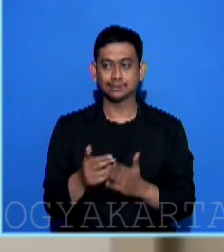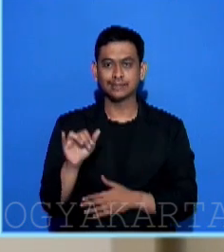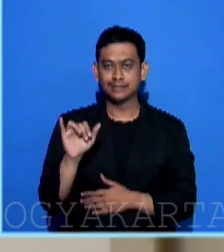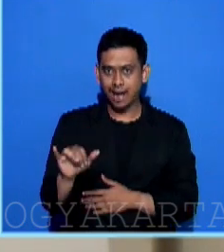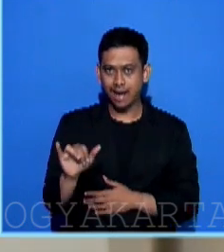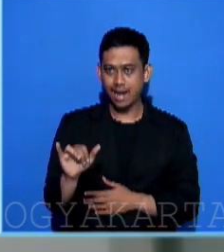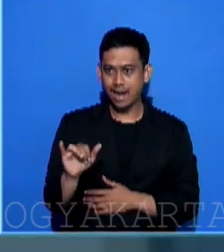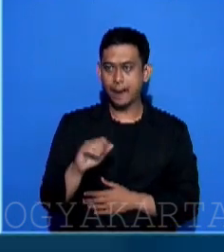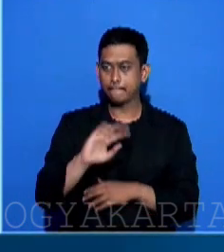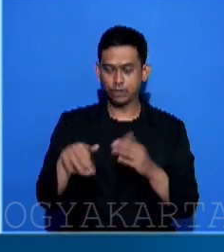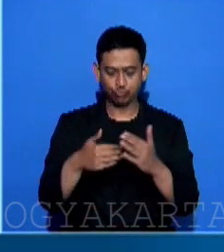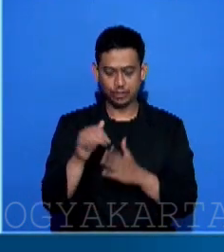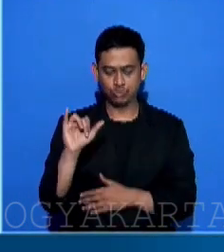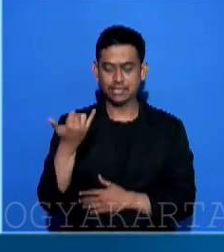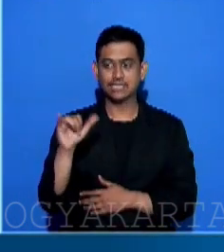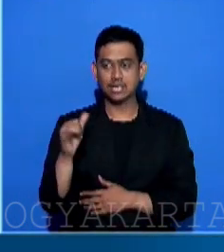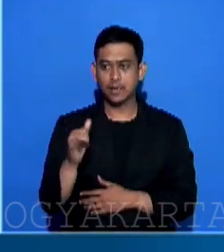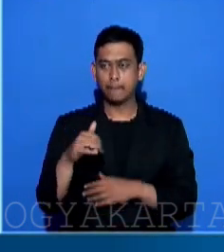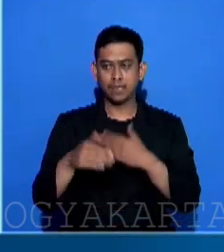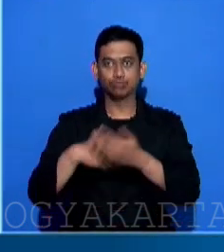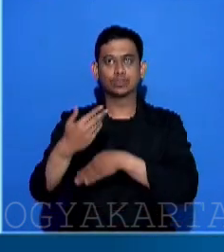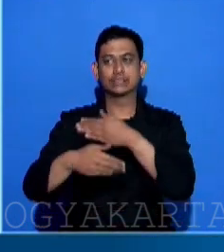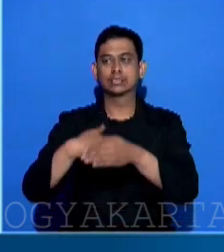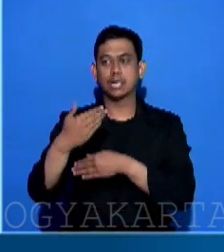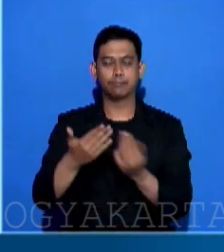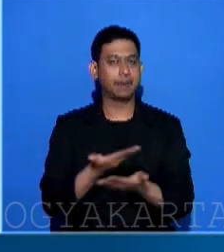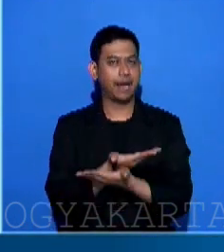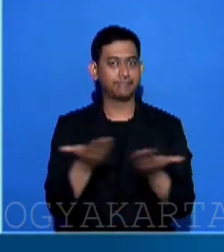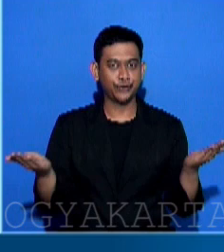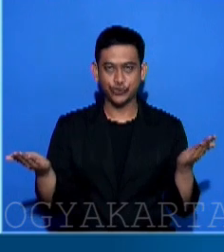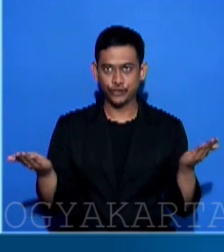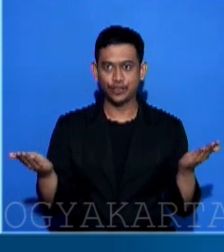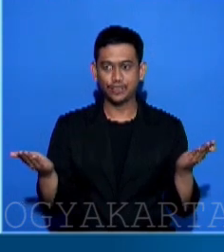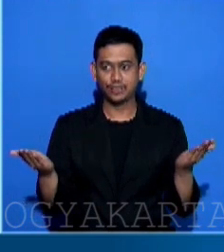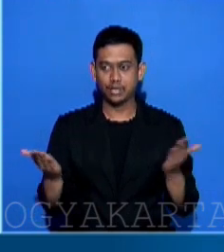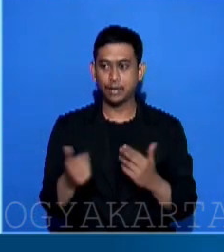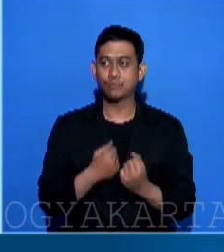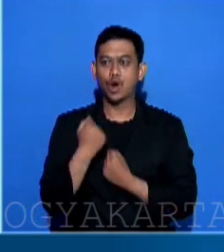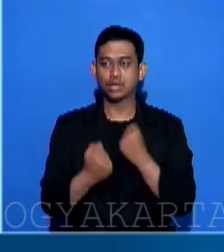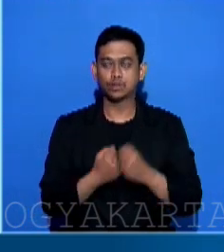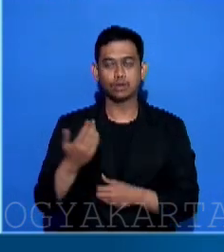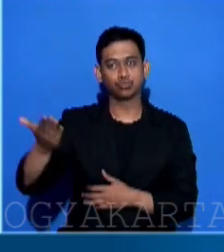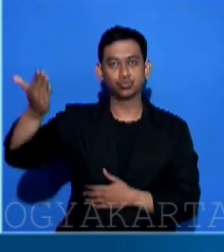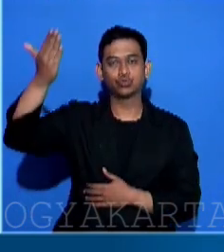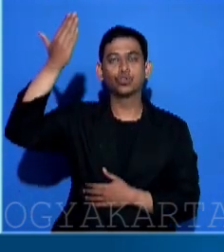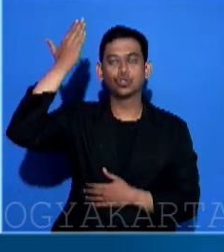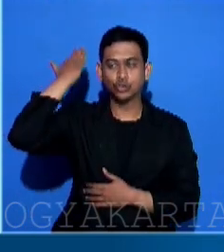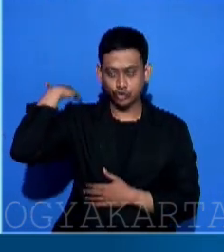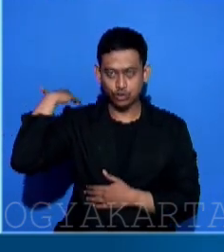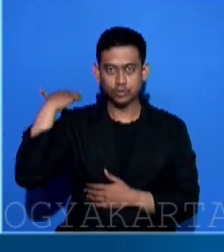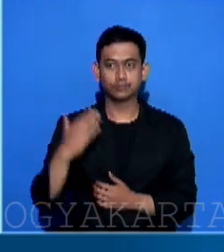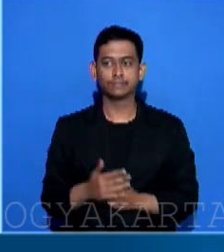DIY akan meneruskan semua apa-apa yang sudah di e laksanakan diperbuat oleh senior saya